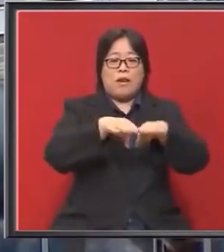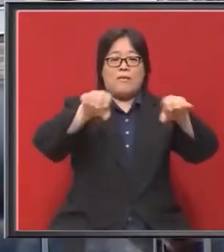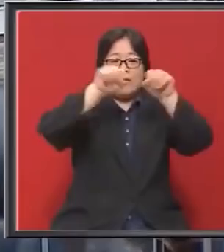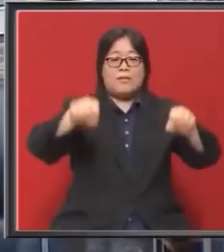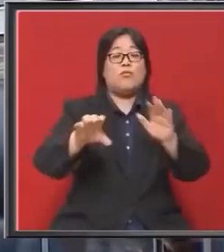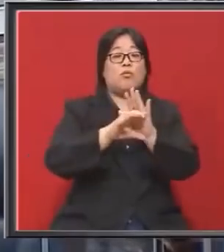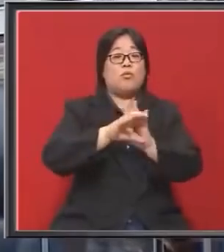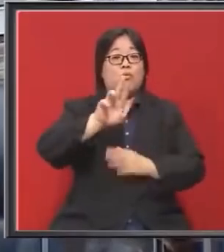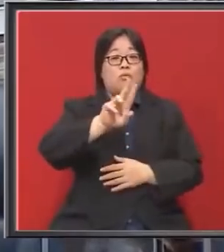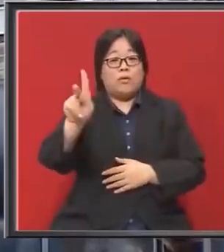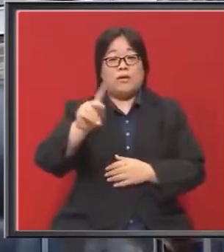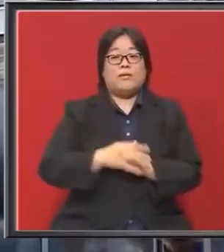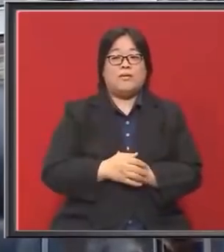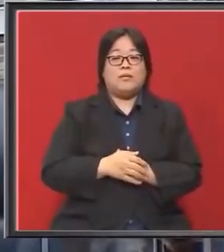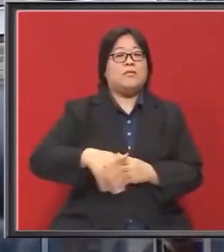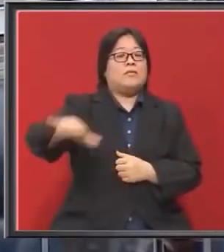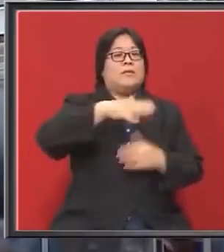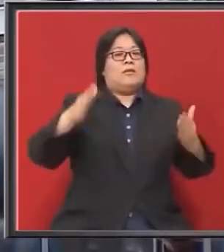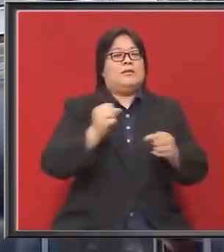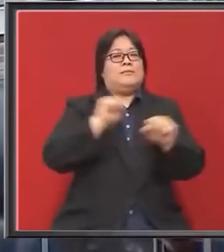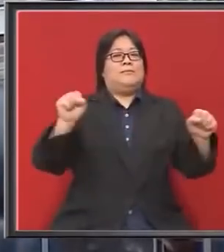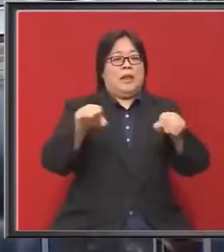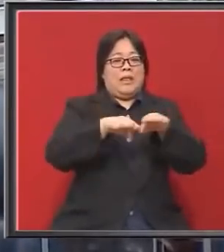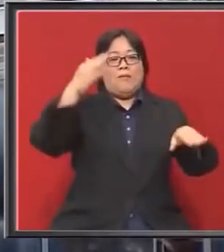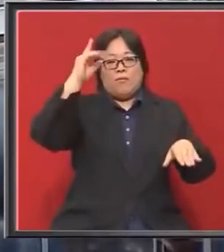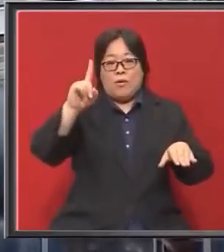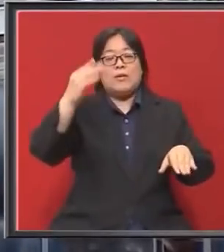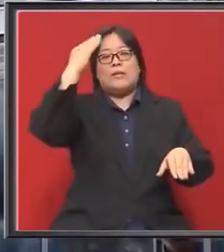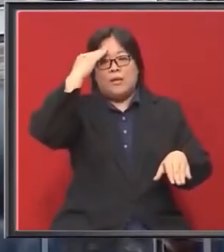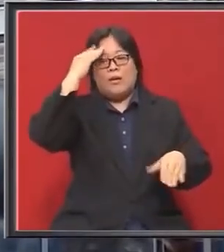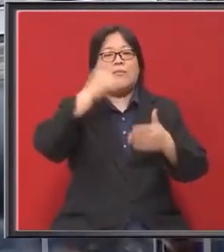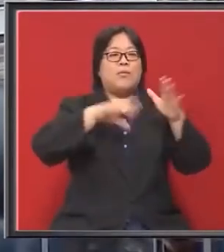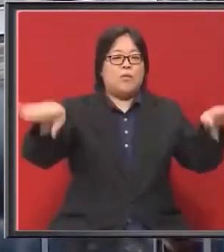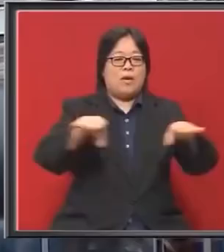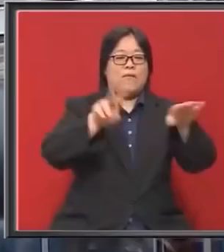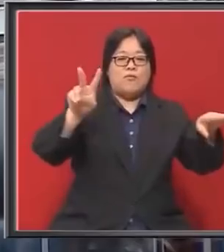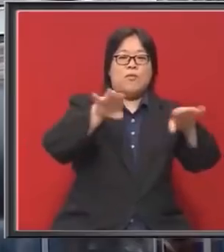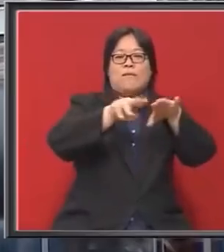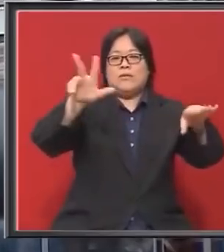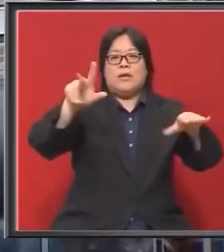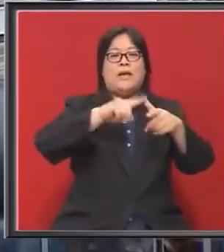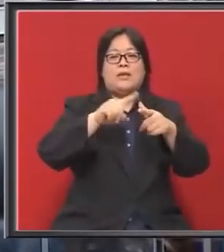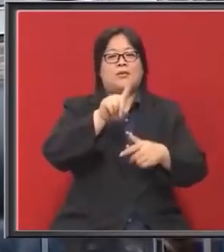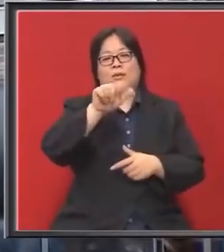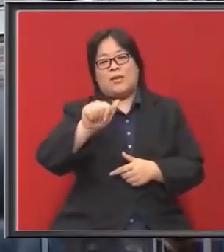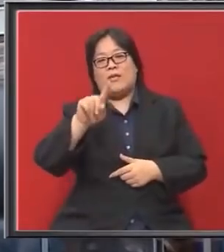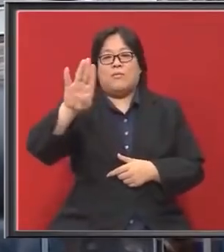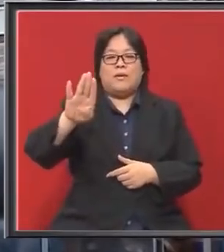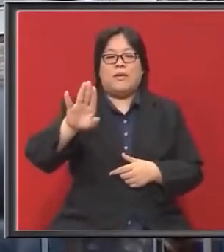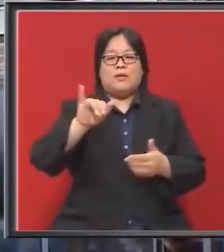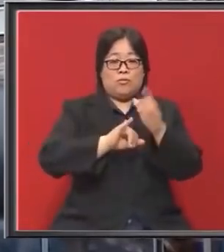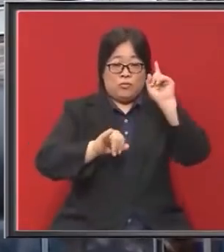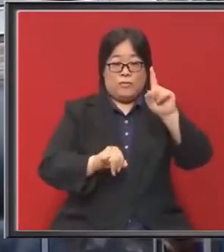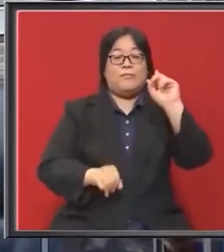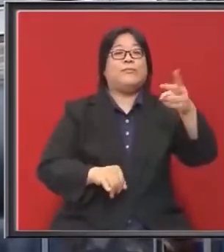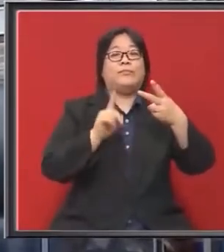level sistem seperti ini UK orang ramai dapat bersedia label wegeutonews loket lakukanlah betul lewat 3/1 E1B